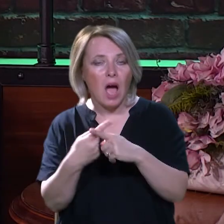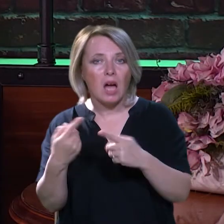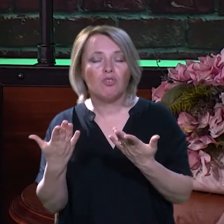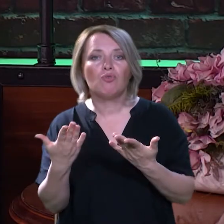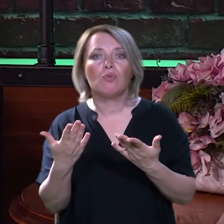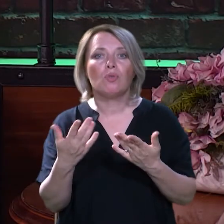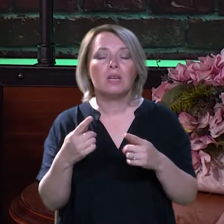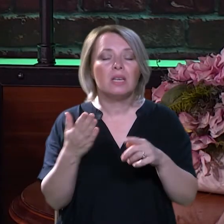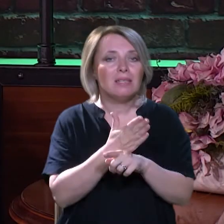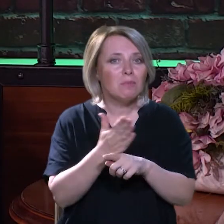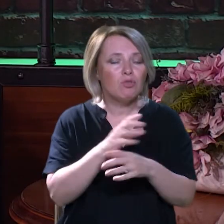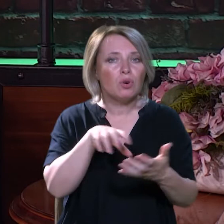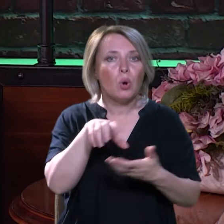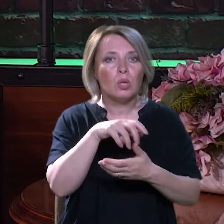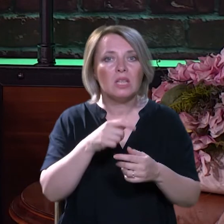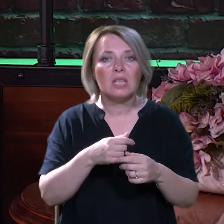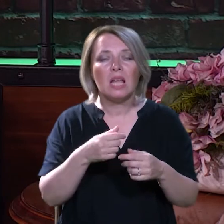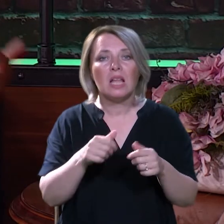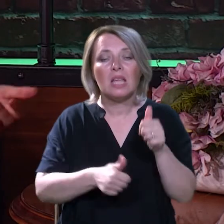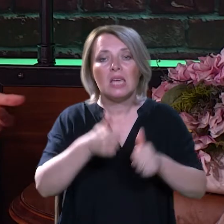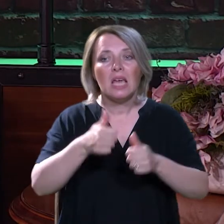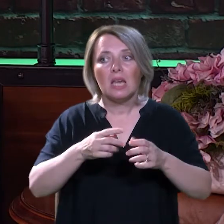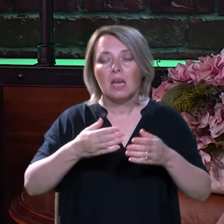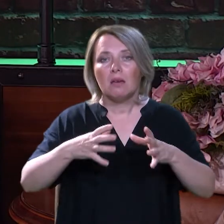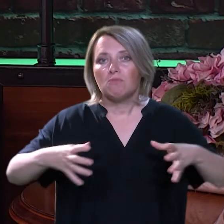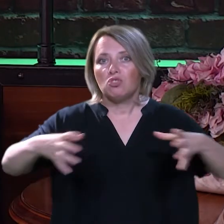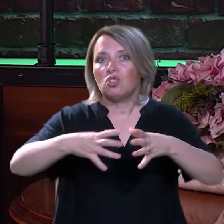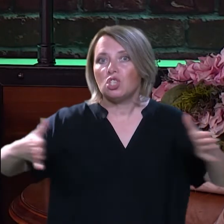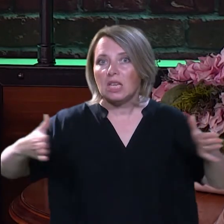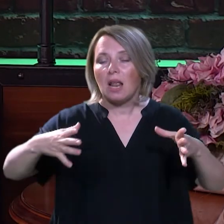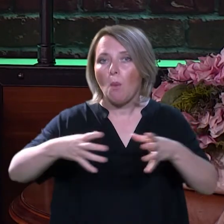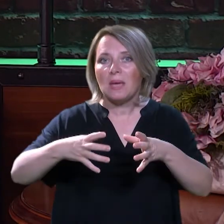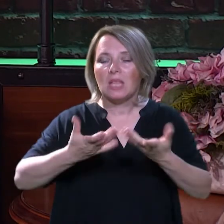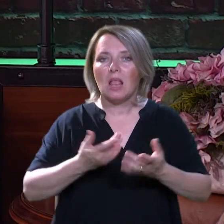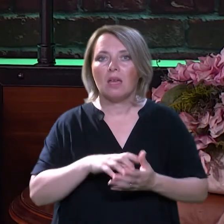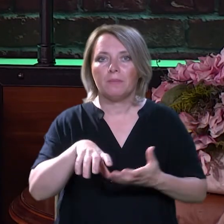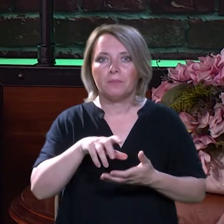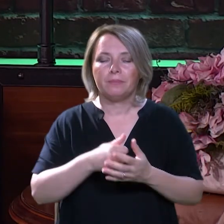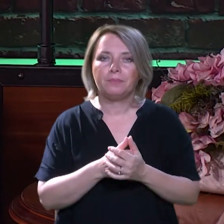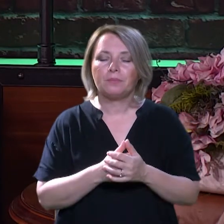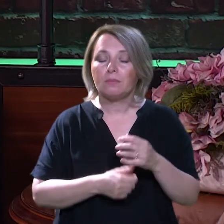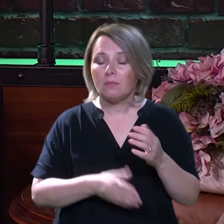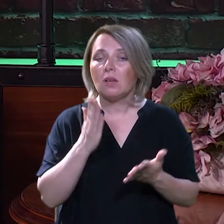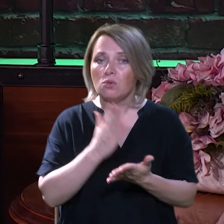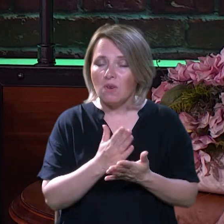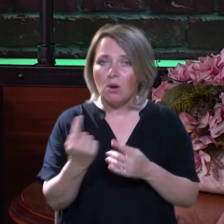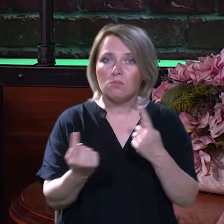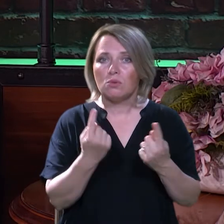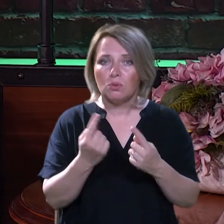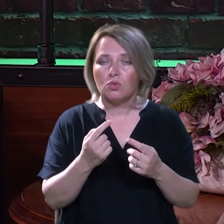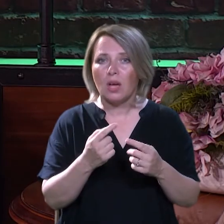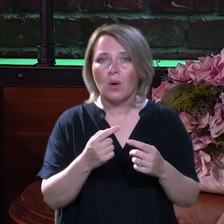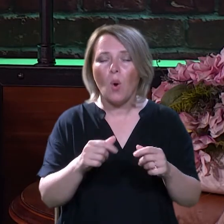agresivnom ponašanju između roditelja ili između šire obitelji ili negdje drugo gdje su to vidjeli. Ali u svakom slučaju,